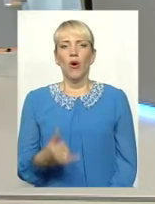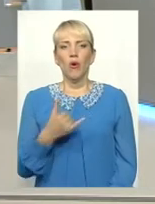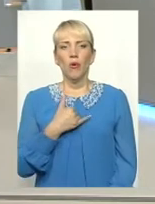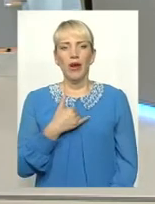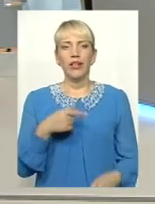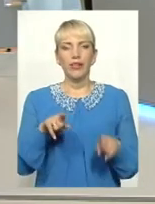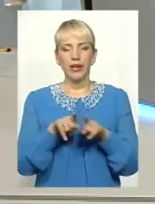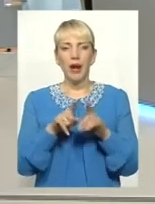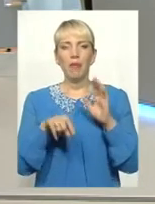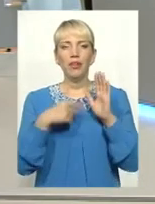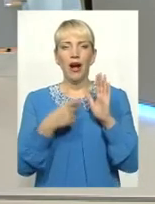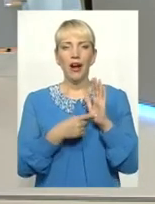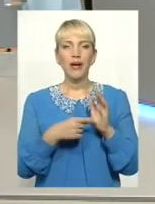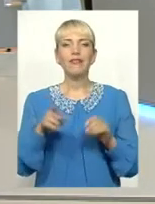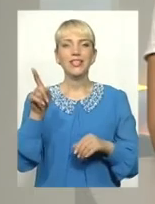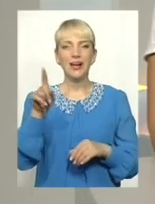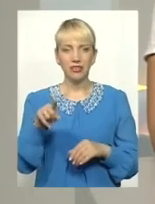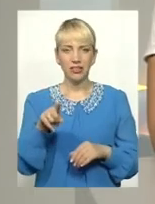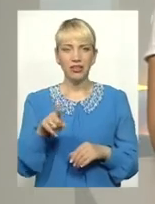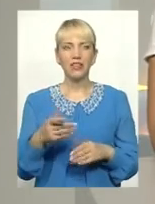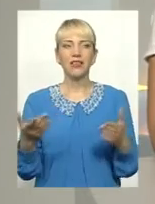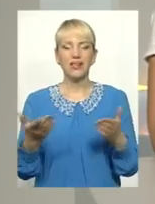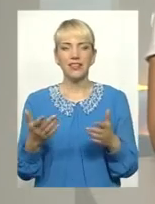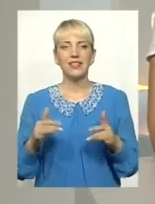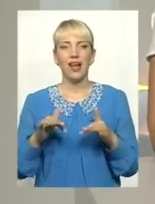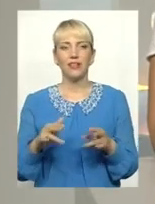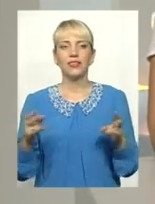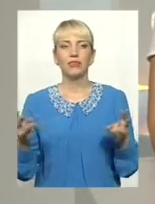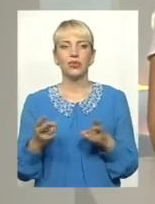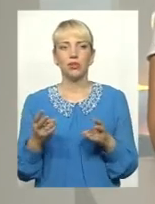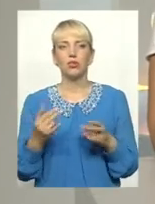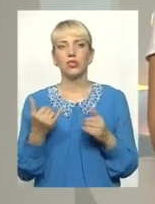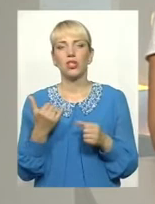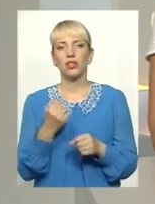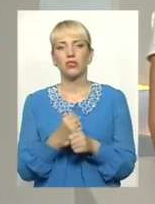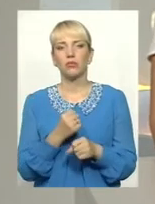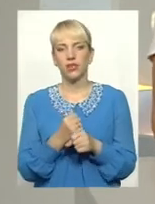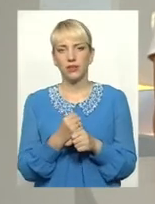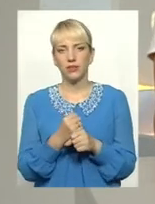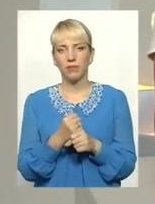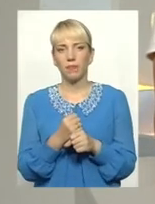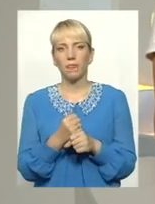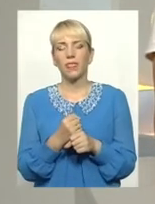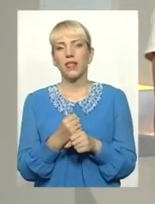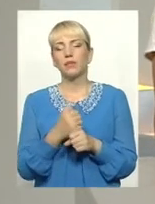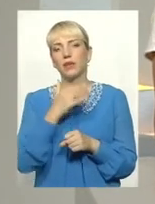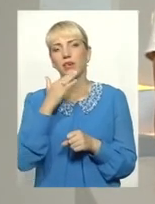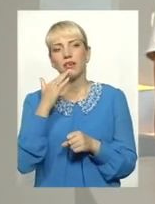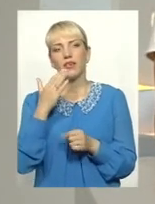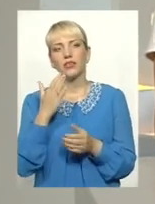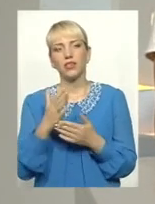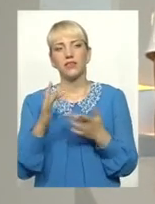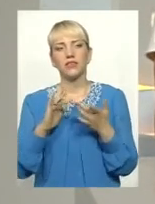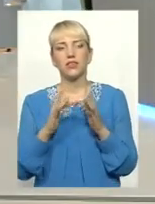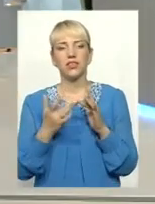зустріч питання. Все ж таки, які заходи потрібно зараз зробити? Адже от дуже багато є зараз в